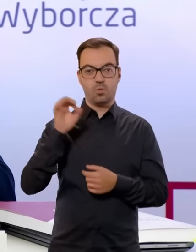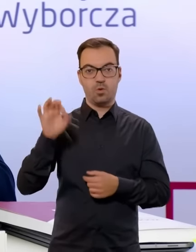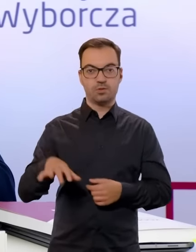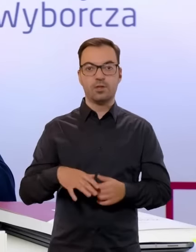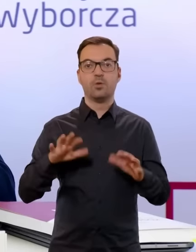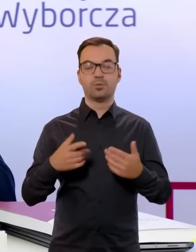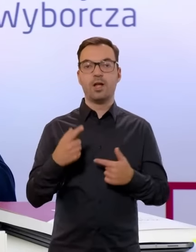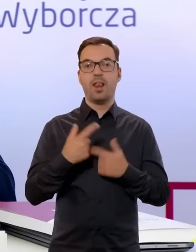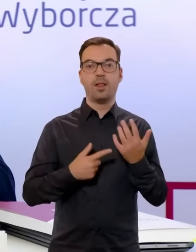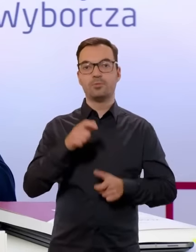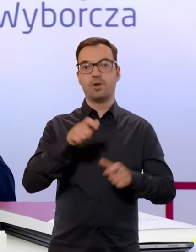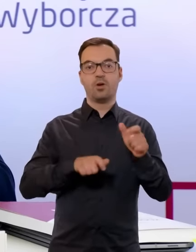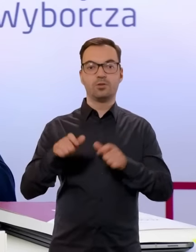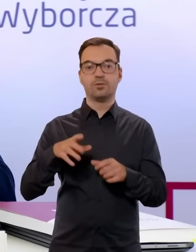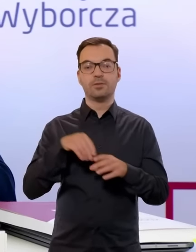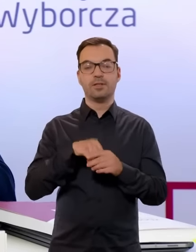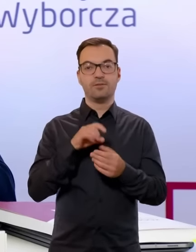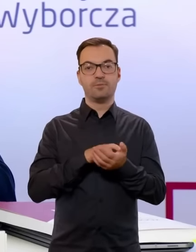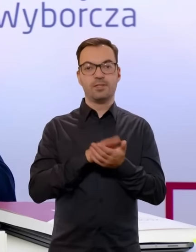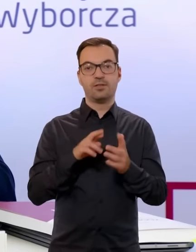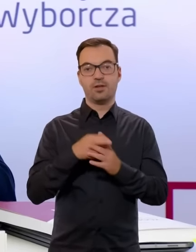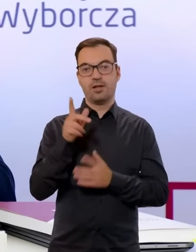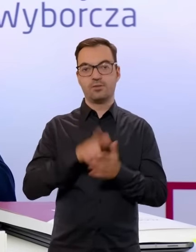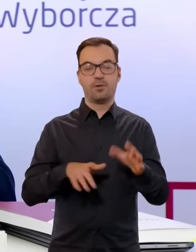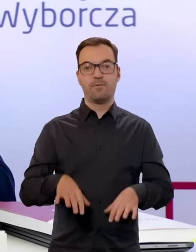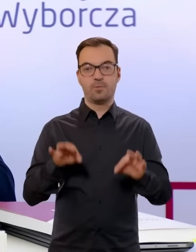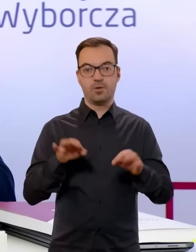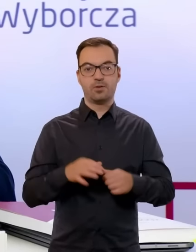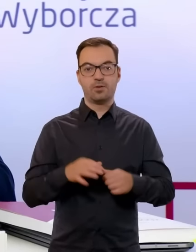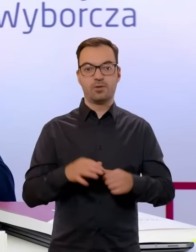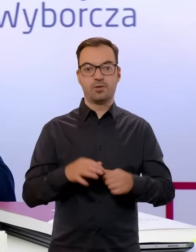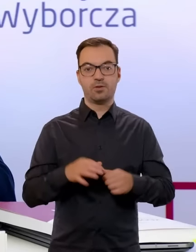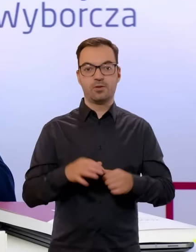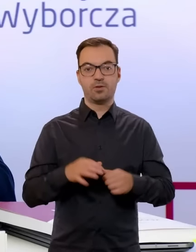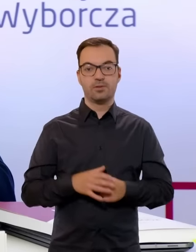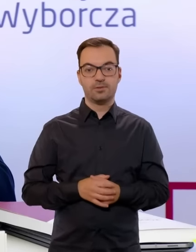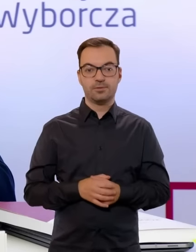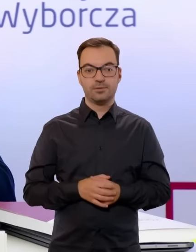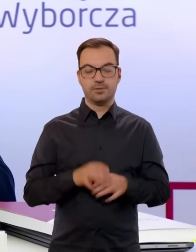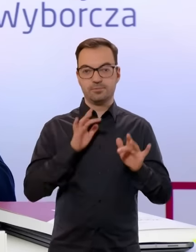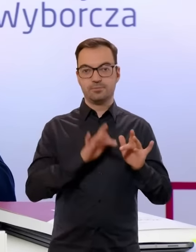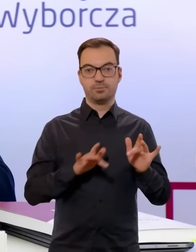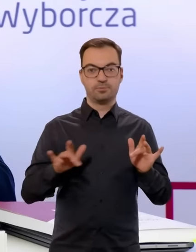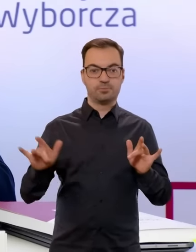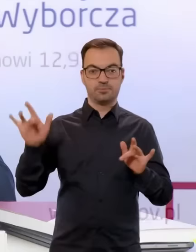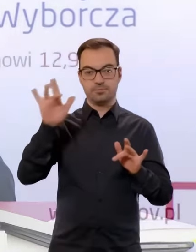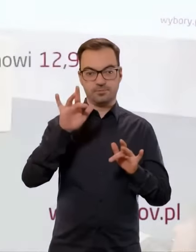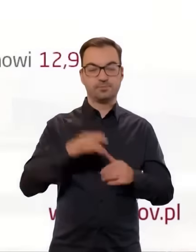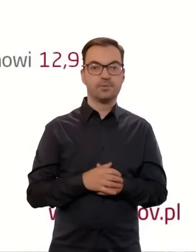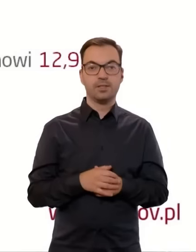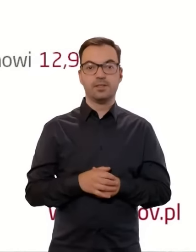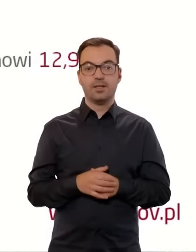w wyborach, to jest liczba osób ujętych w spisach wyborców w obwodach, z których otrzymano